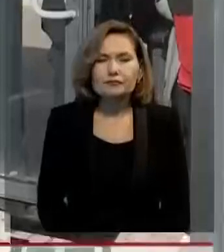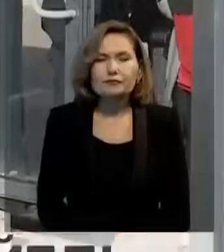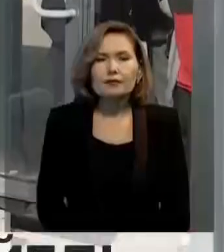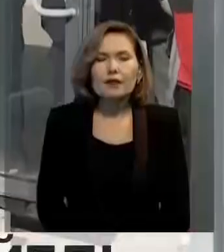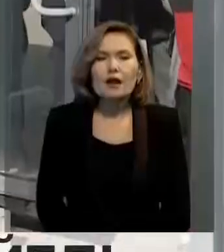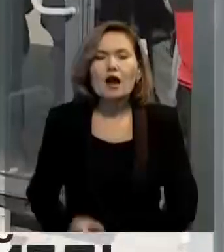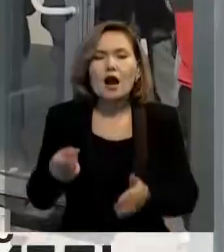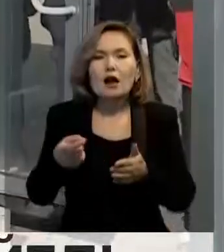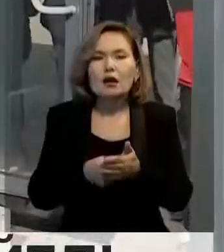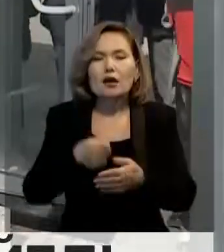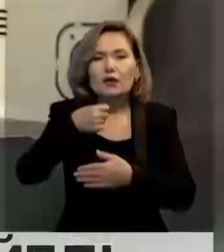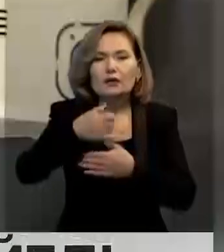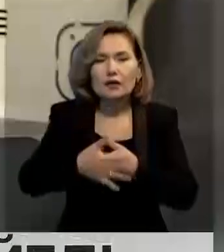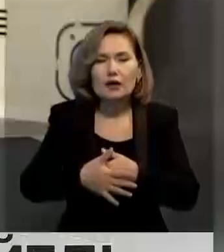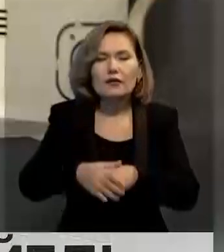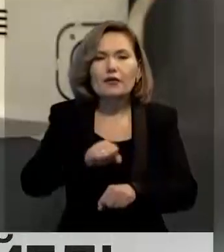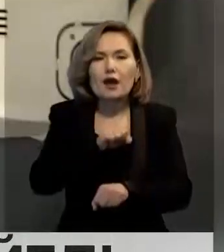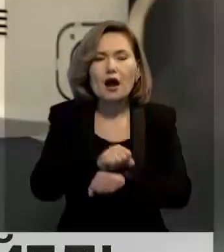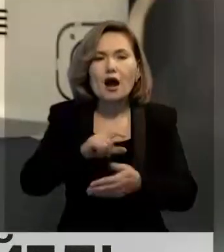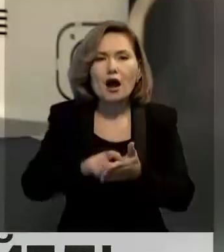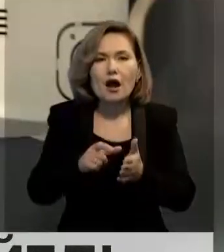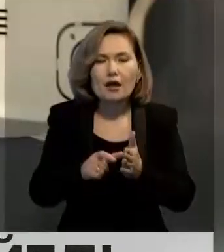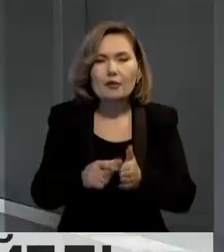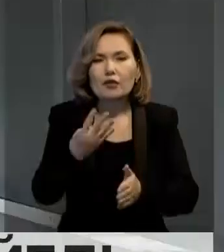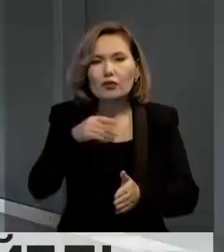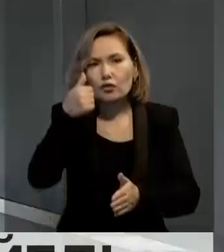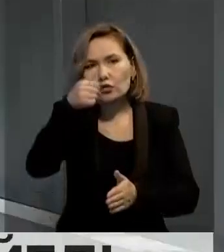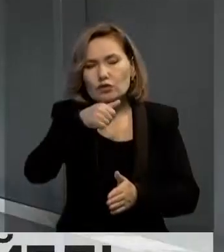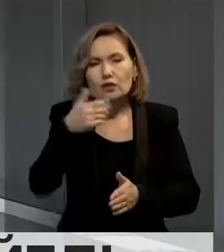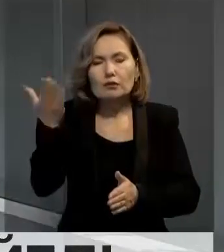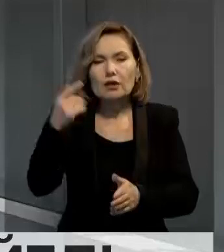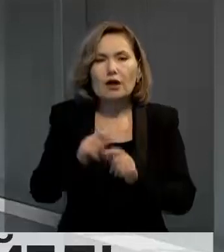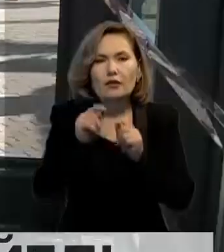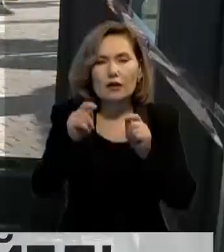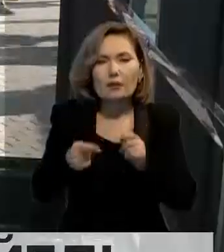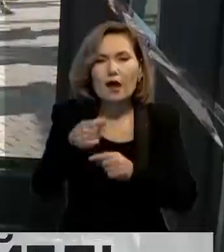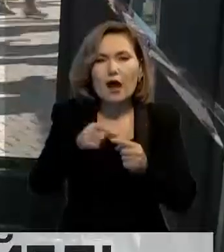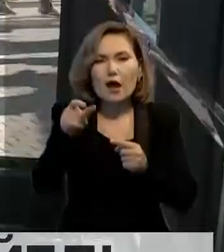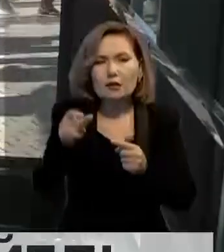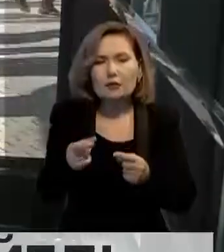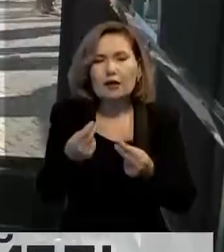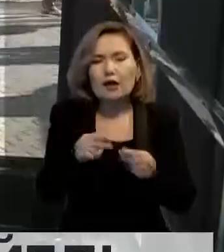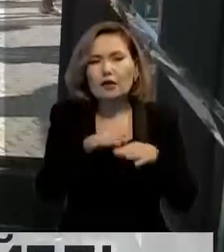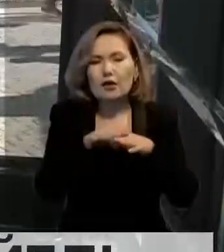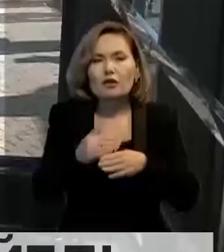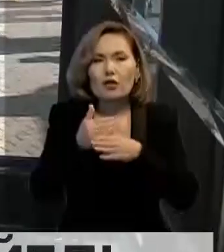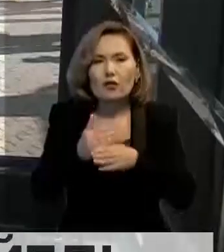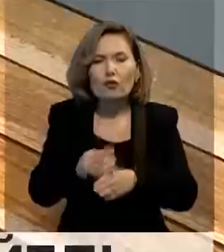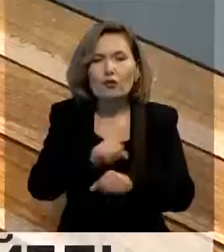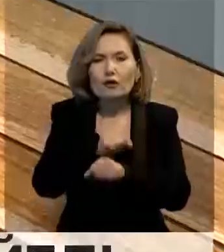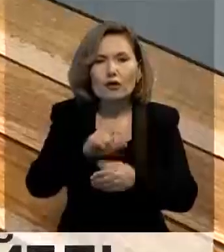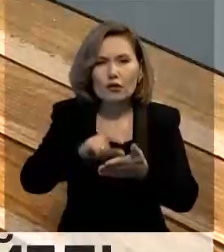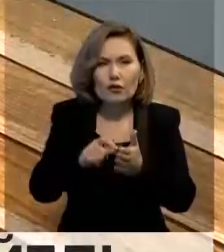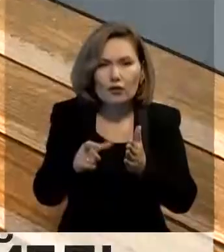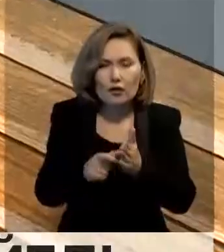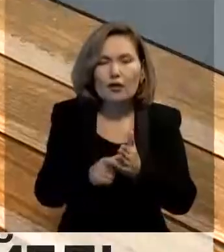Бұл Қарағанды орталығындағы аялдаманың бірі. Осыдан 4 жыл бұрын 2 павильон жеке инвесторлар есебінен салынған еді. Қазір ішіне тірі жан бас сұқпағанымен